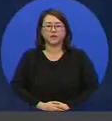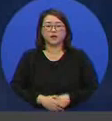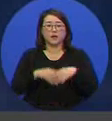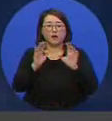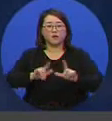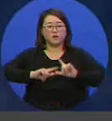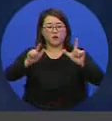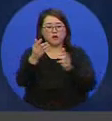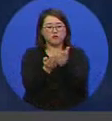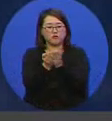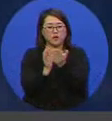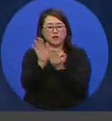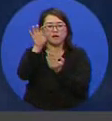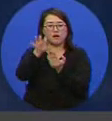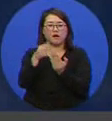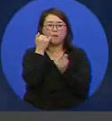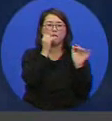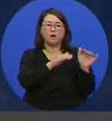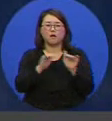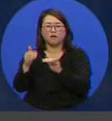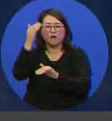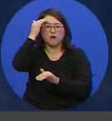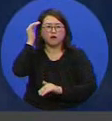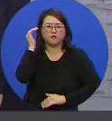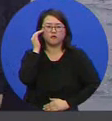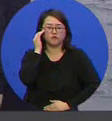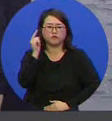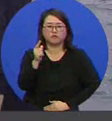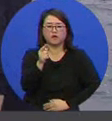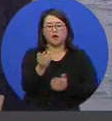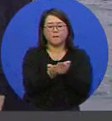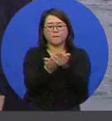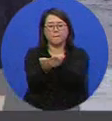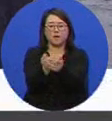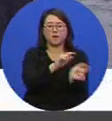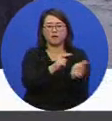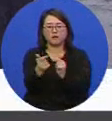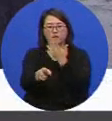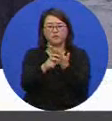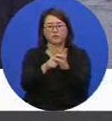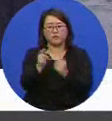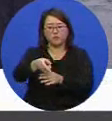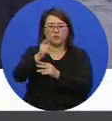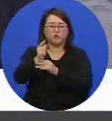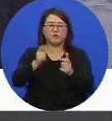올해 군산 앞바다에서 국내 선박의 불법 조업 사례가 크게 증가한 것으로 나타났습니다.